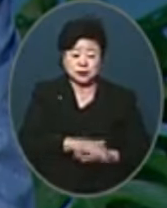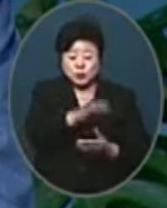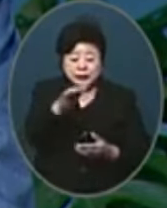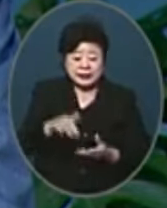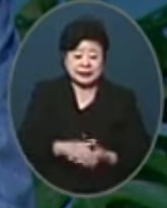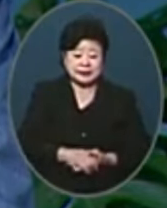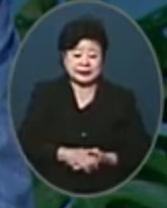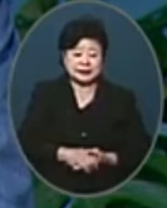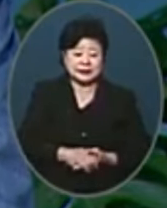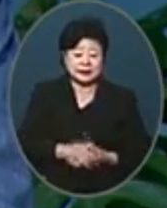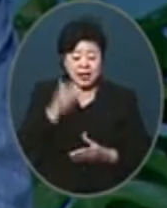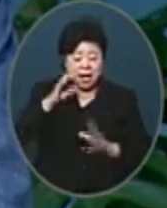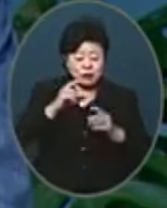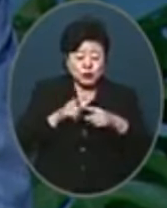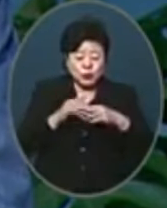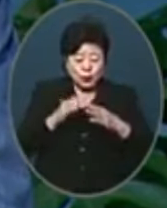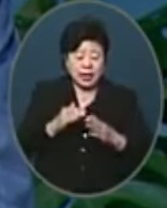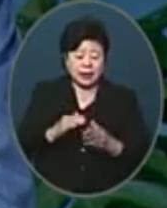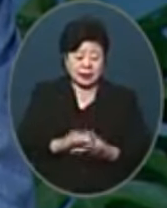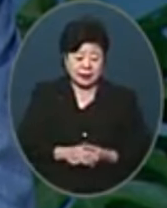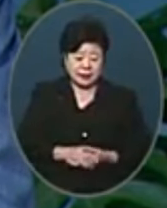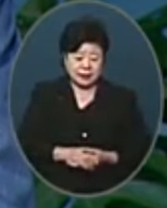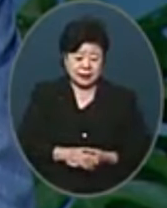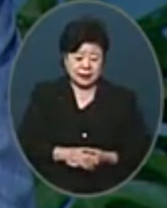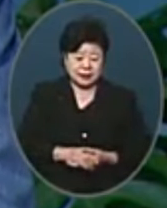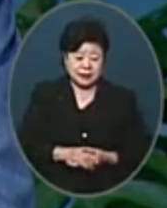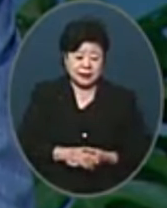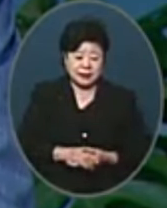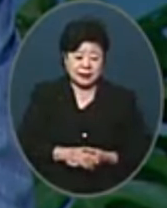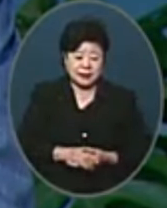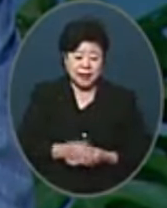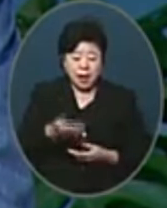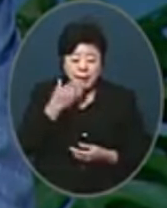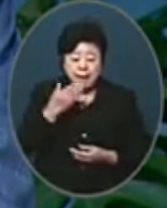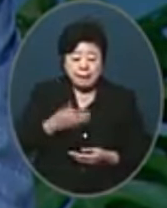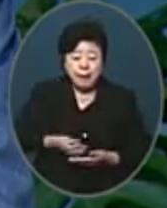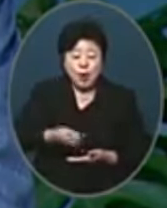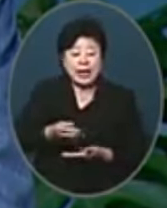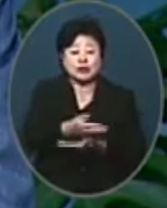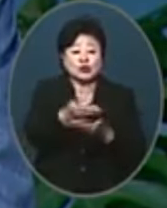우리 한국교회의 자랑은 바퍼